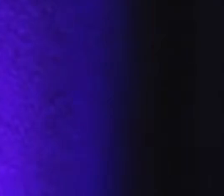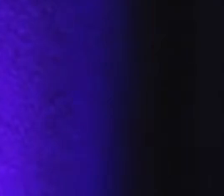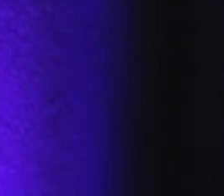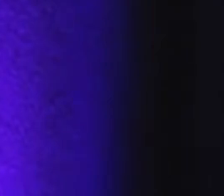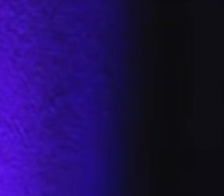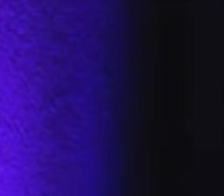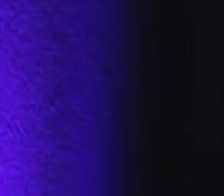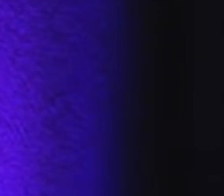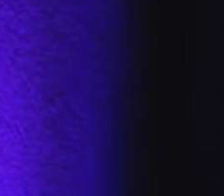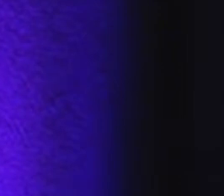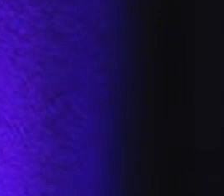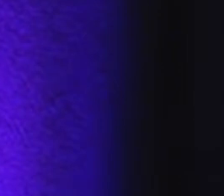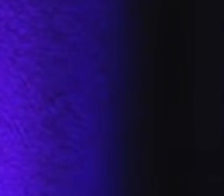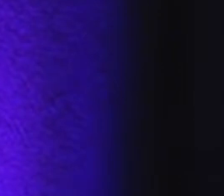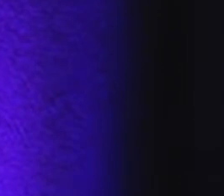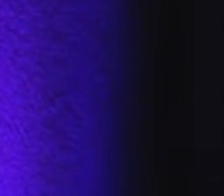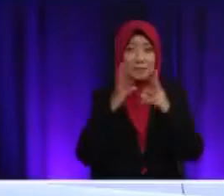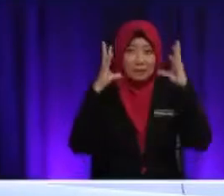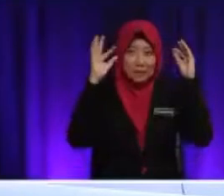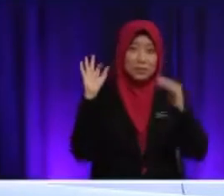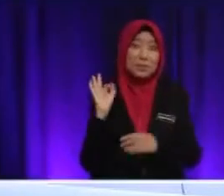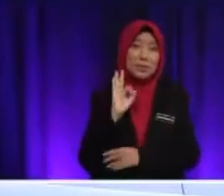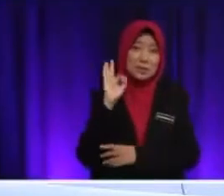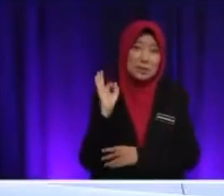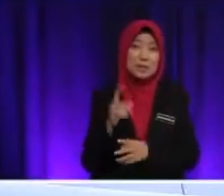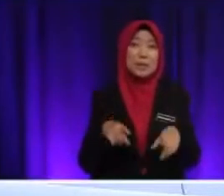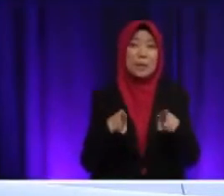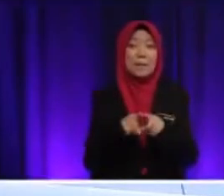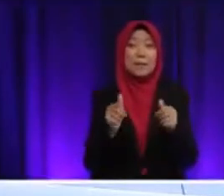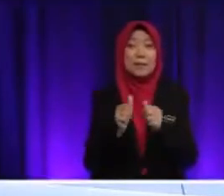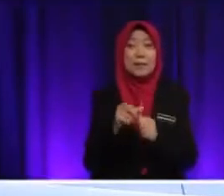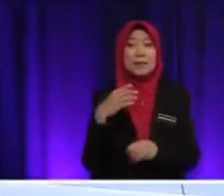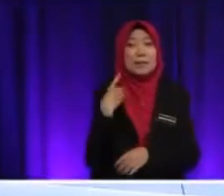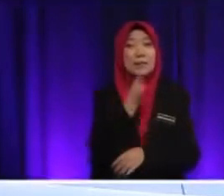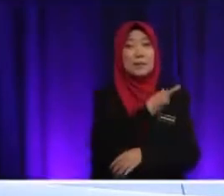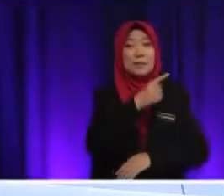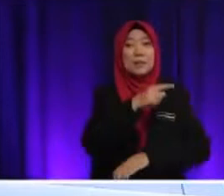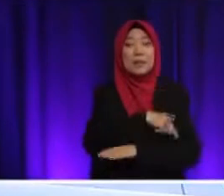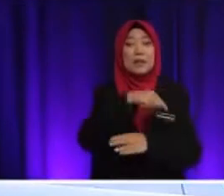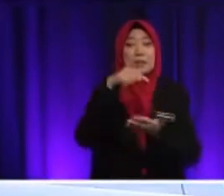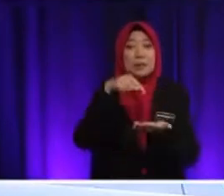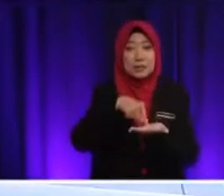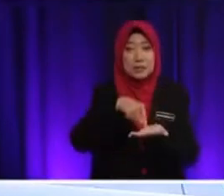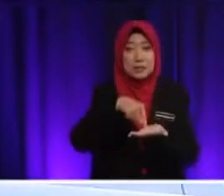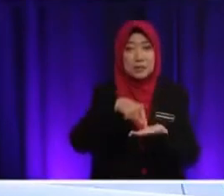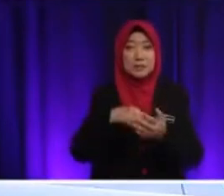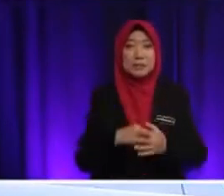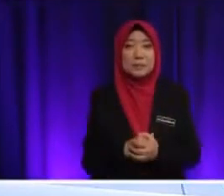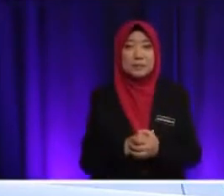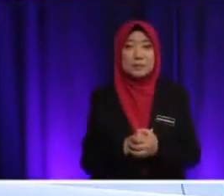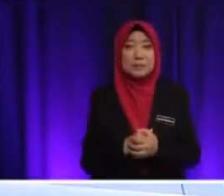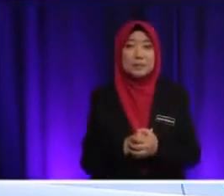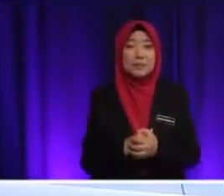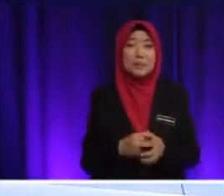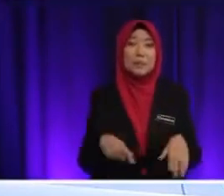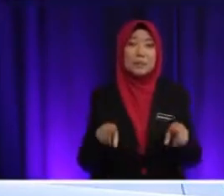Alhamdulillah. Terima kasih kepada Cikgu Nur Farazilah yang sudi bersama dengan kita hari ini. Dan kita juga bersama dengan seorang ustaz